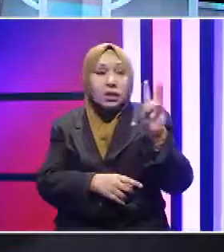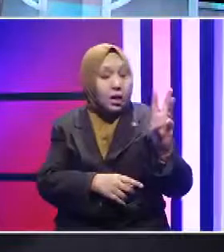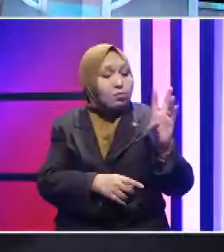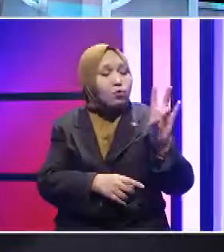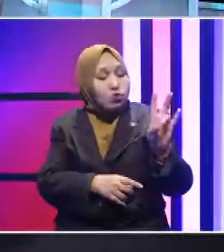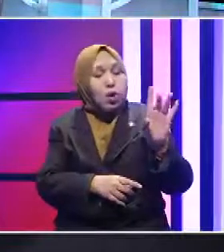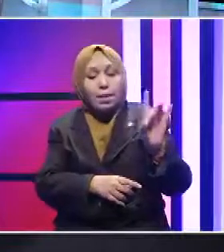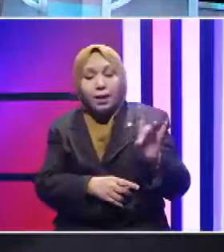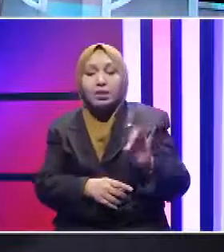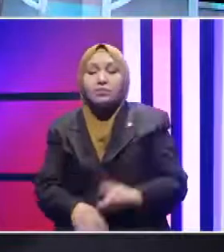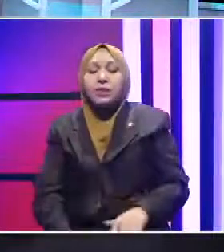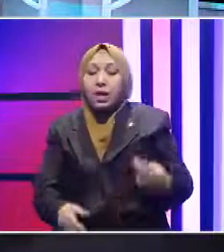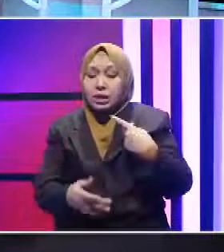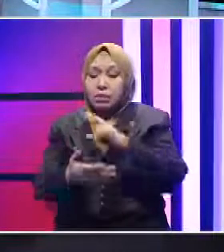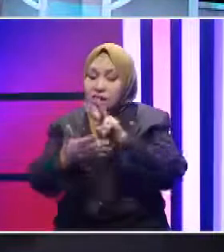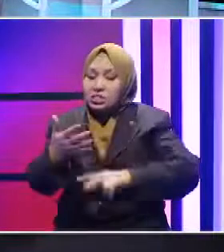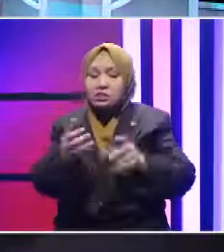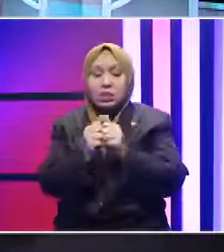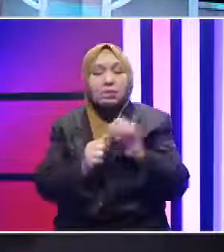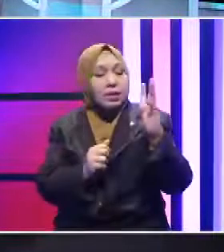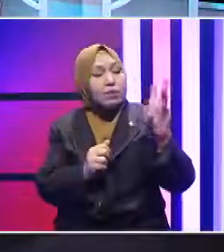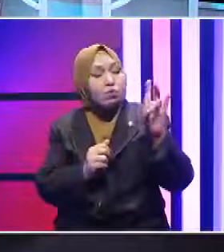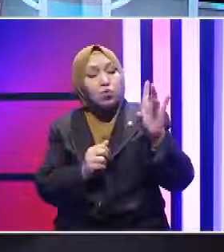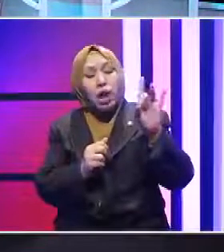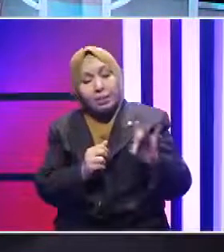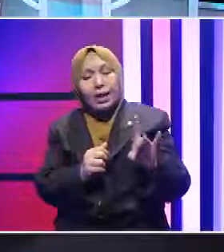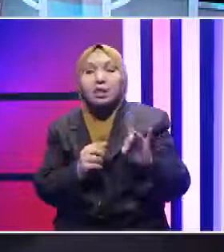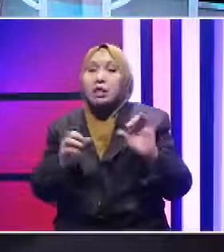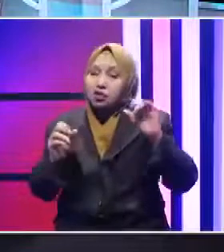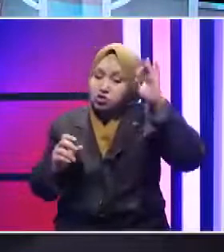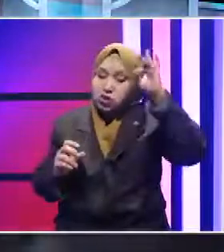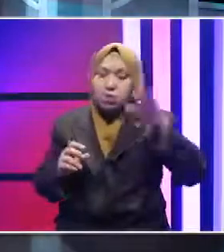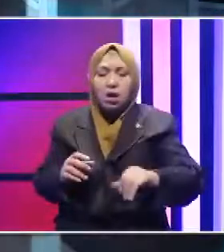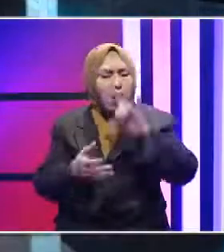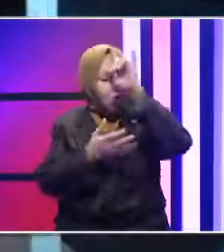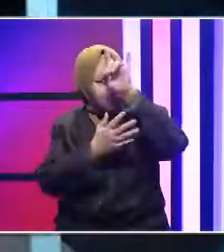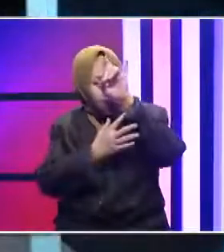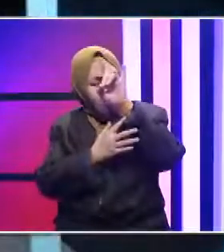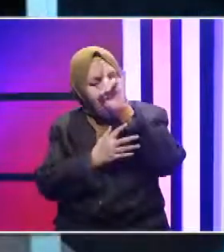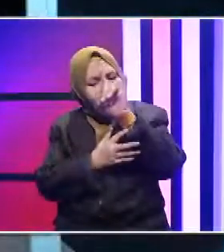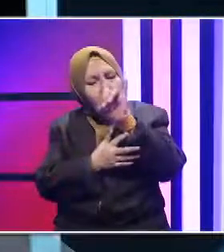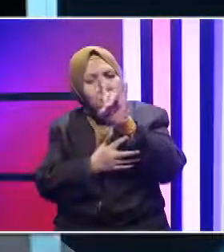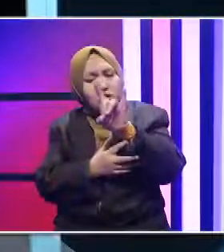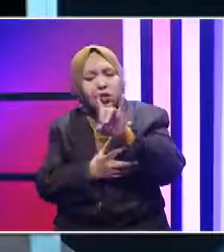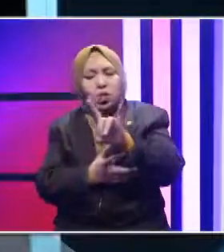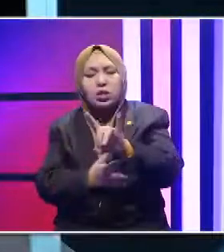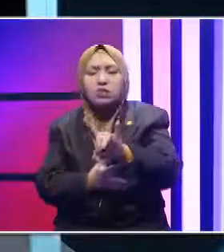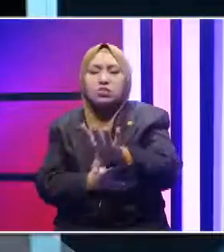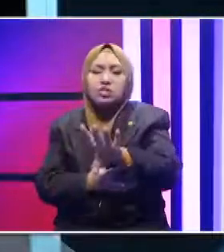6, 7, 8. Baik, kita cuba sekali lagi baca sama-sama 6, 7 dan 8, insyaAllah. A'udzubillahi